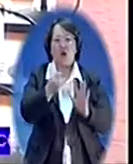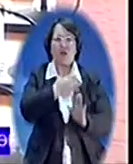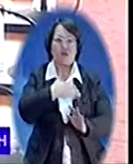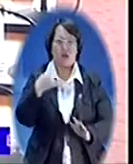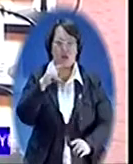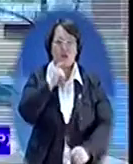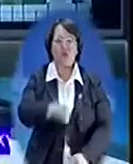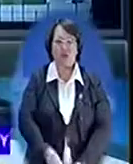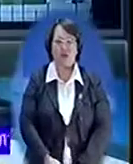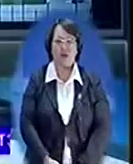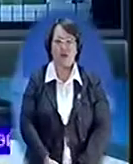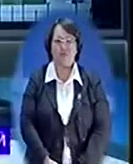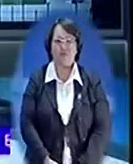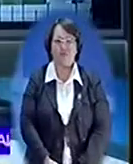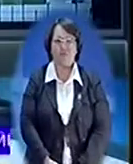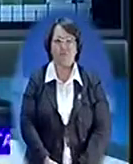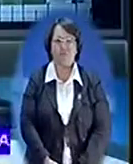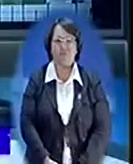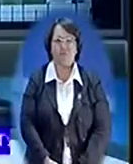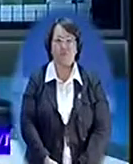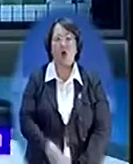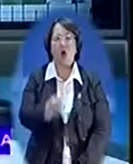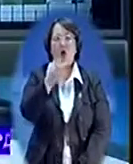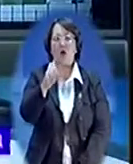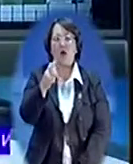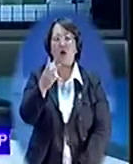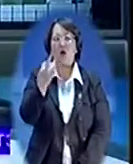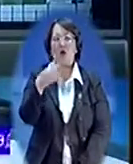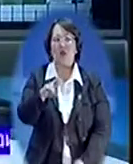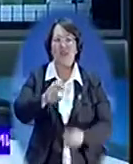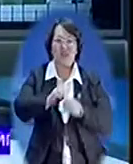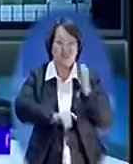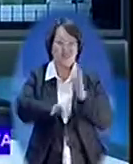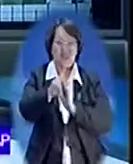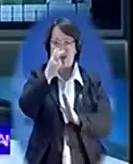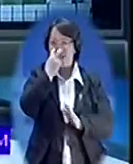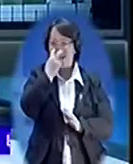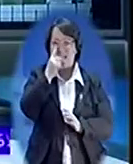2012 онд эхлүүлсэн Тагнуулын ерөнхий газрын